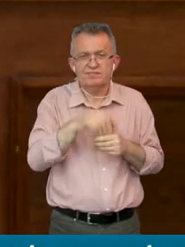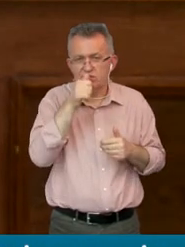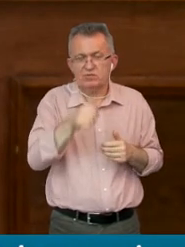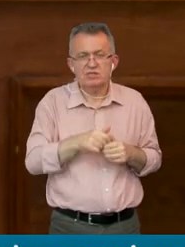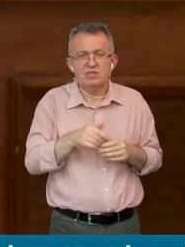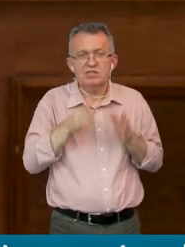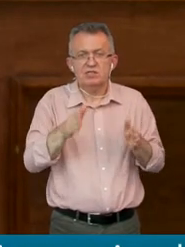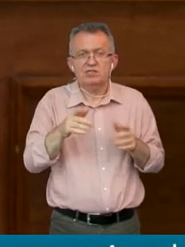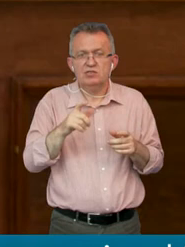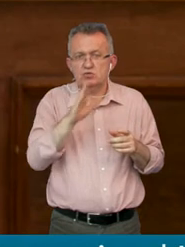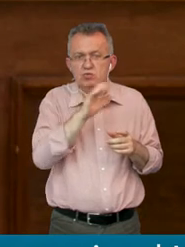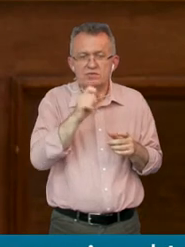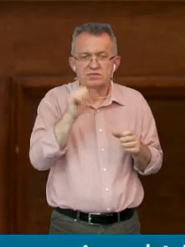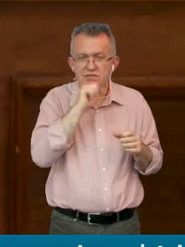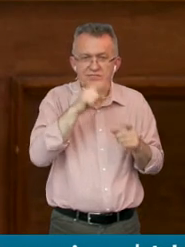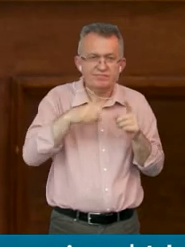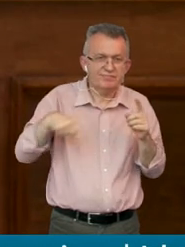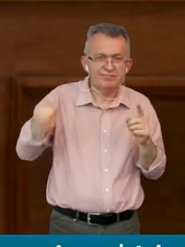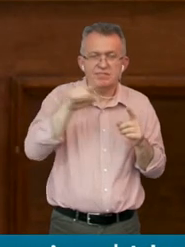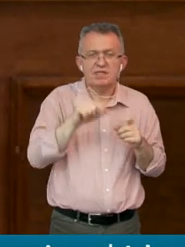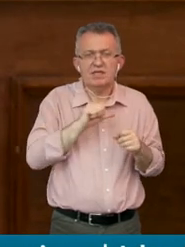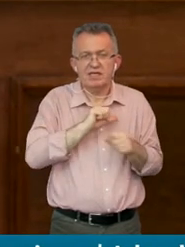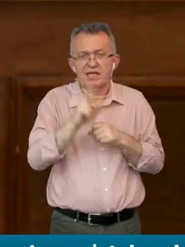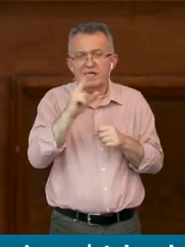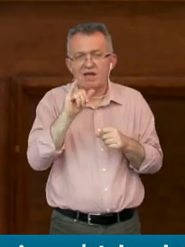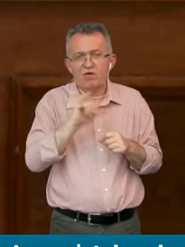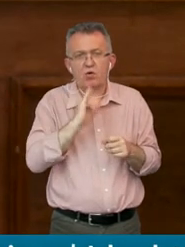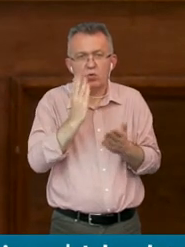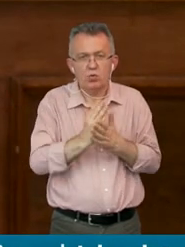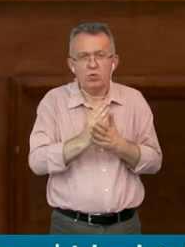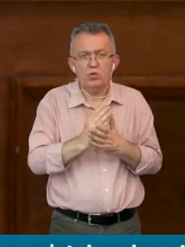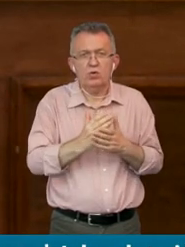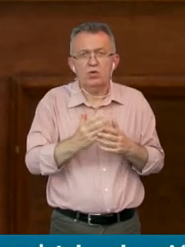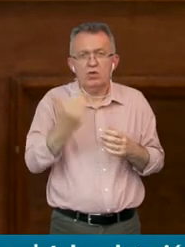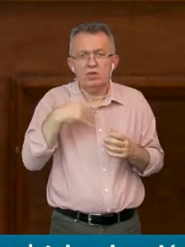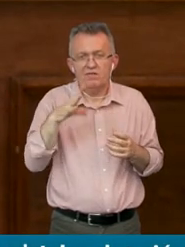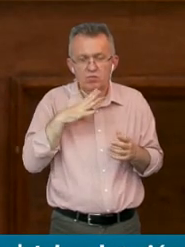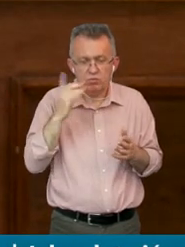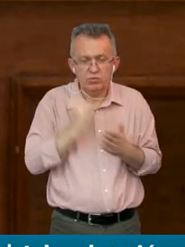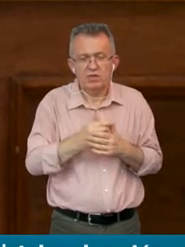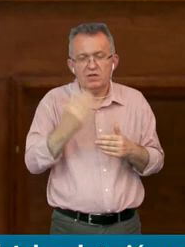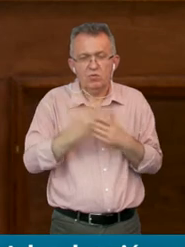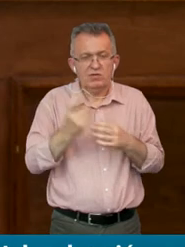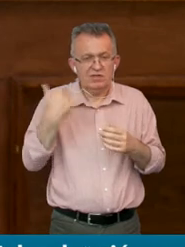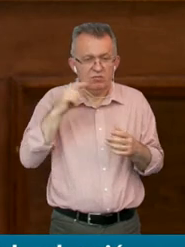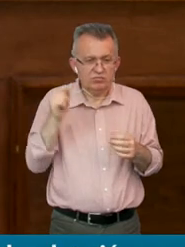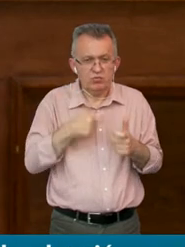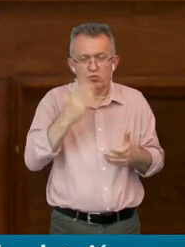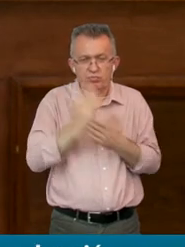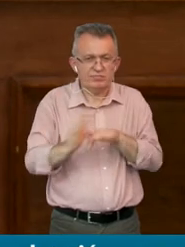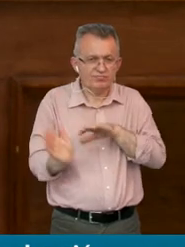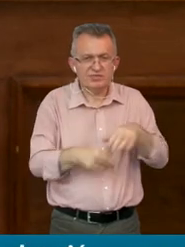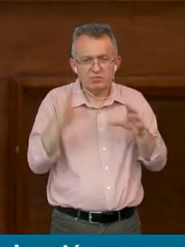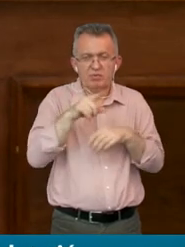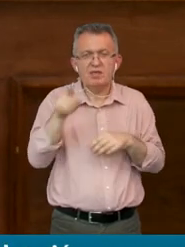szosy Stargardzkiej i przebudowy Węzła Kijewo to jest temat, który powinien być dawno załatwiony, rozstrzygnięty i powinniśmy już zapomnieć o tej inwestycji. Niestety